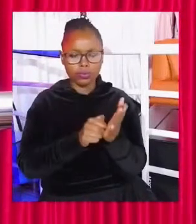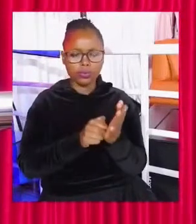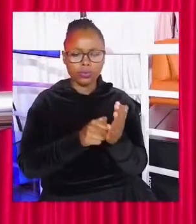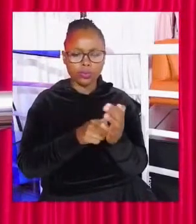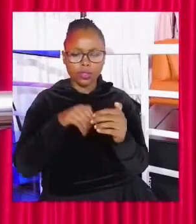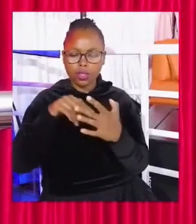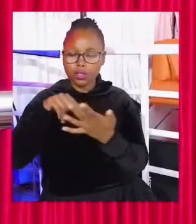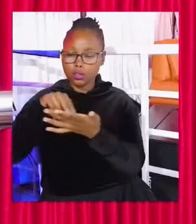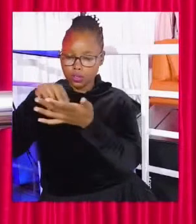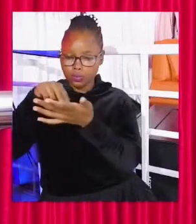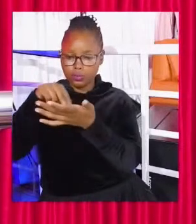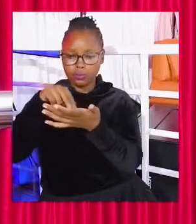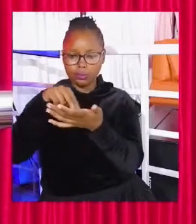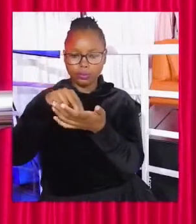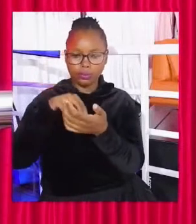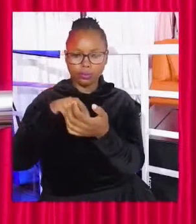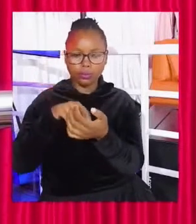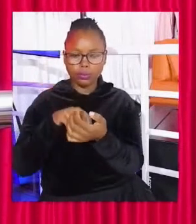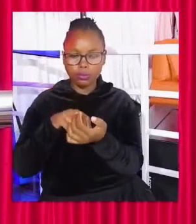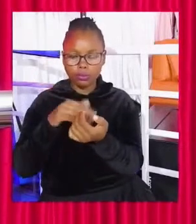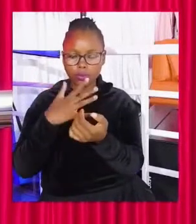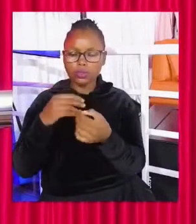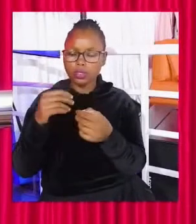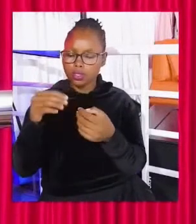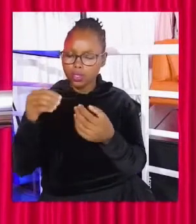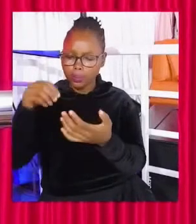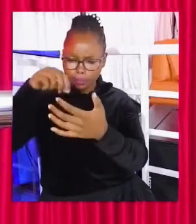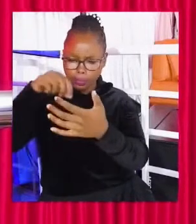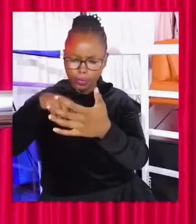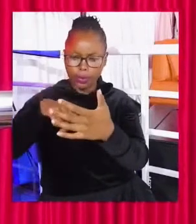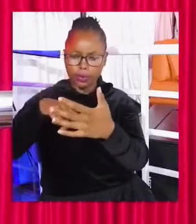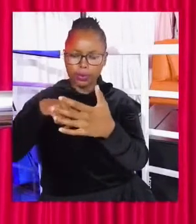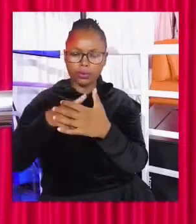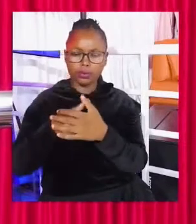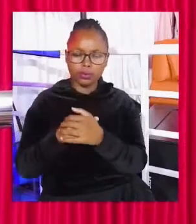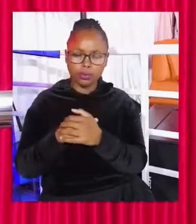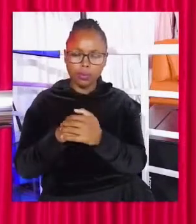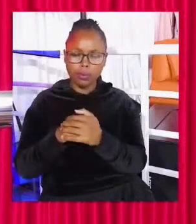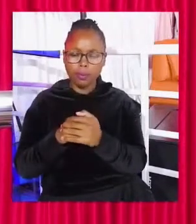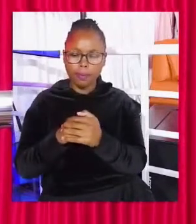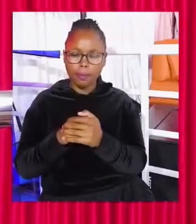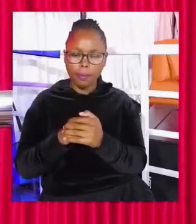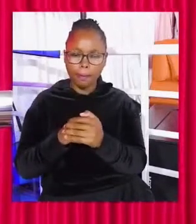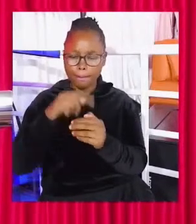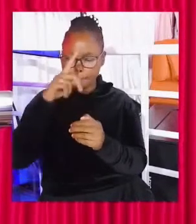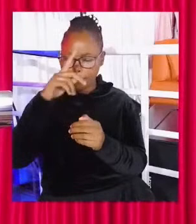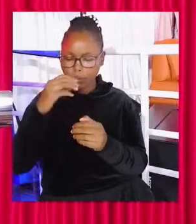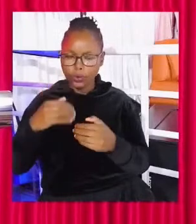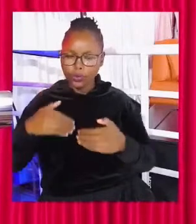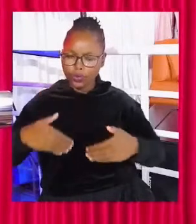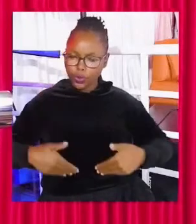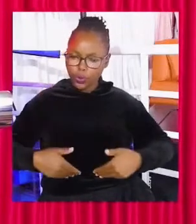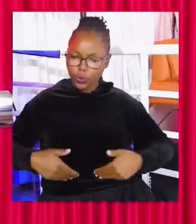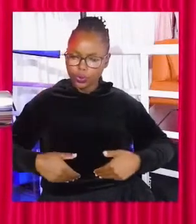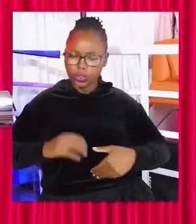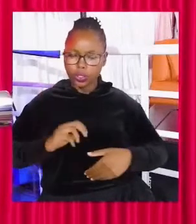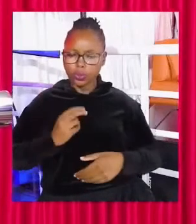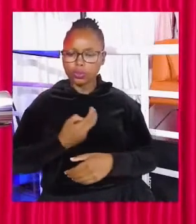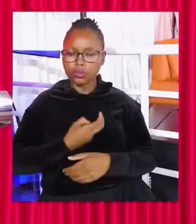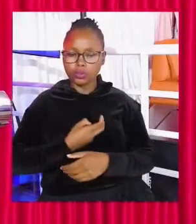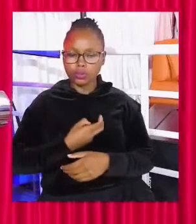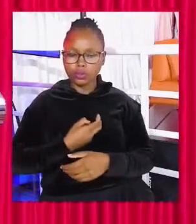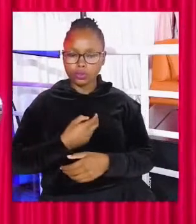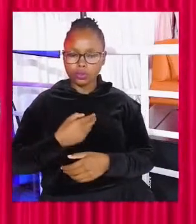marogamete Marotoma Maria mehadete Maroharagana Netodo wanake na iretu Maroharagana Ona